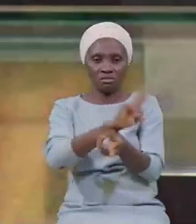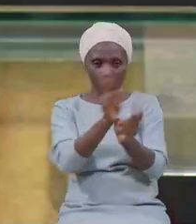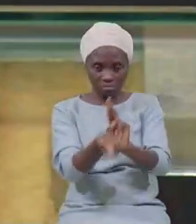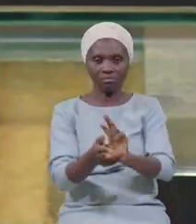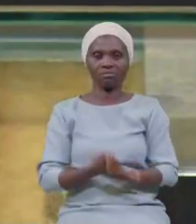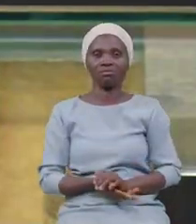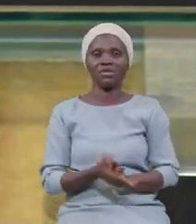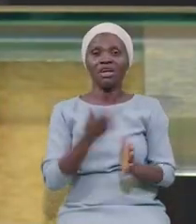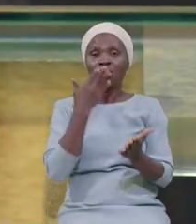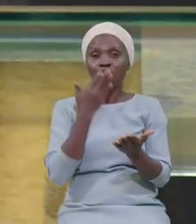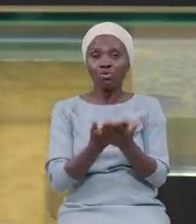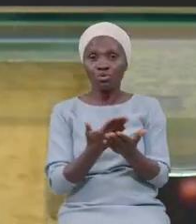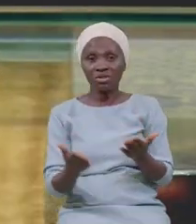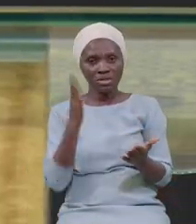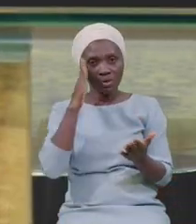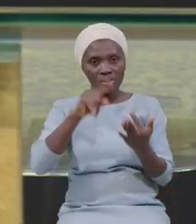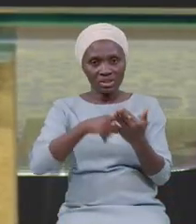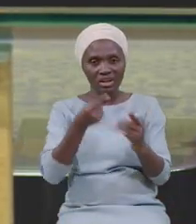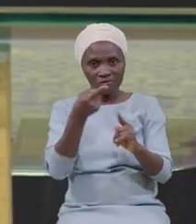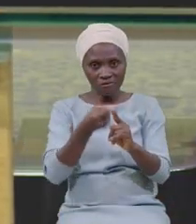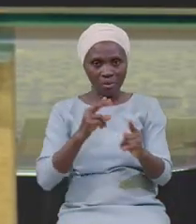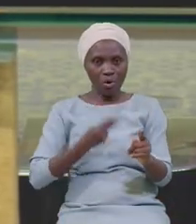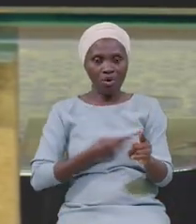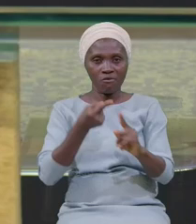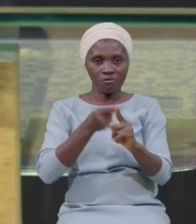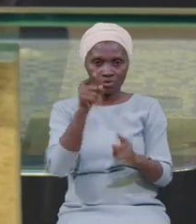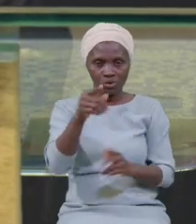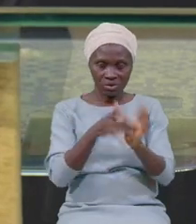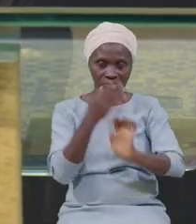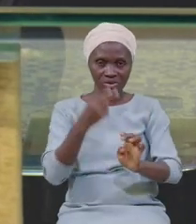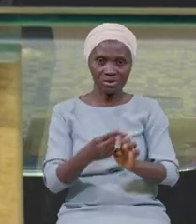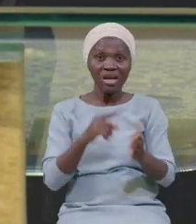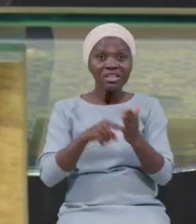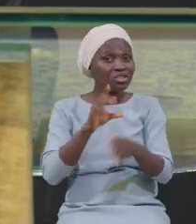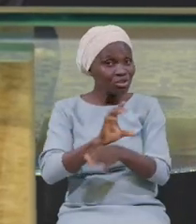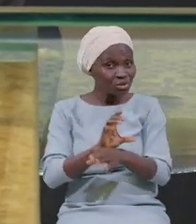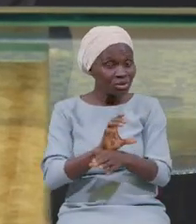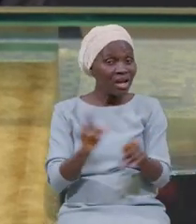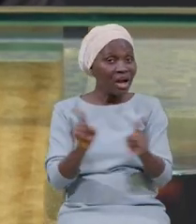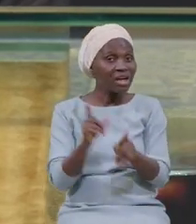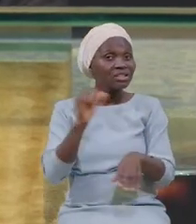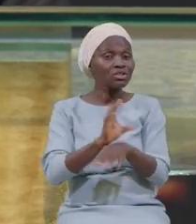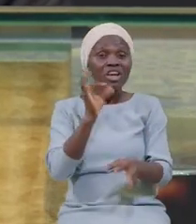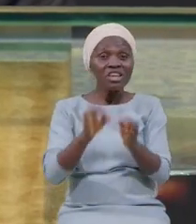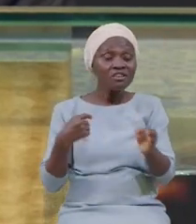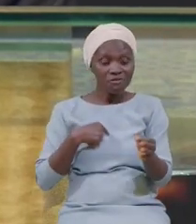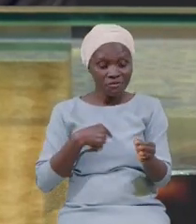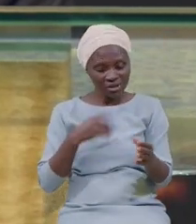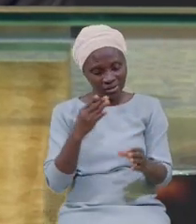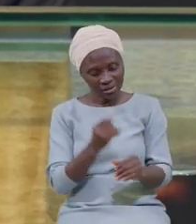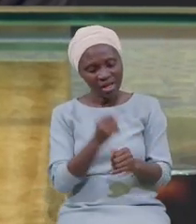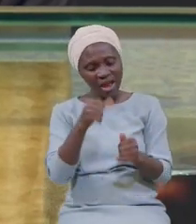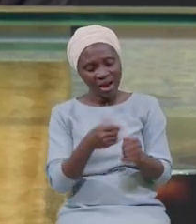par nous. Cela va commencer par vous. Cette église, en tant qu'église, si nous prenons tout ce que nous avons lu dans l'écriture, nous